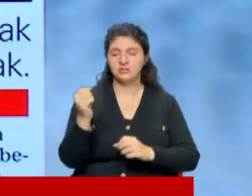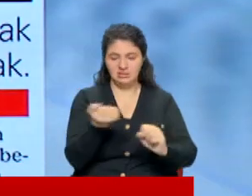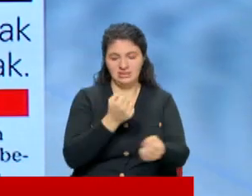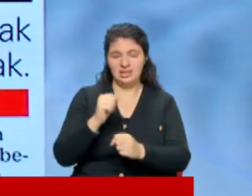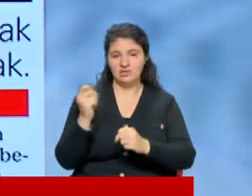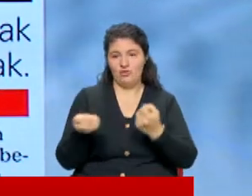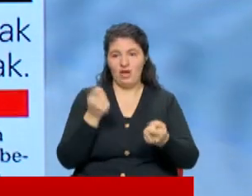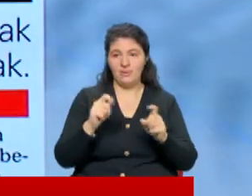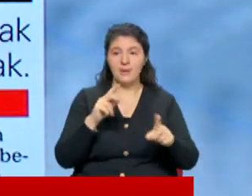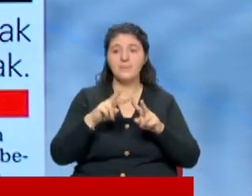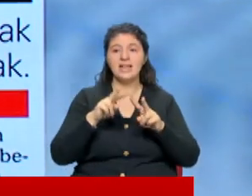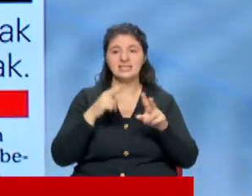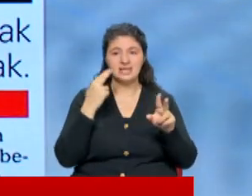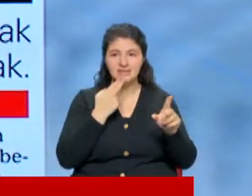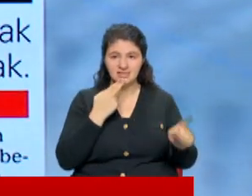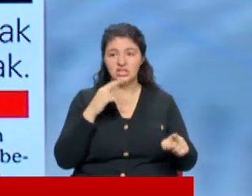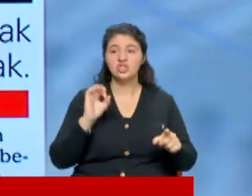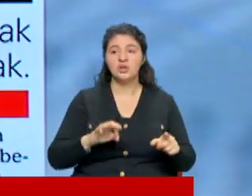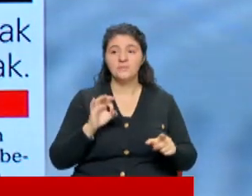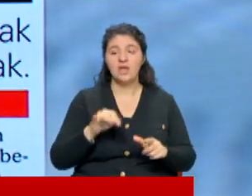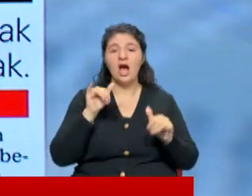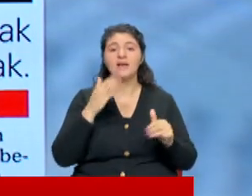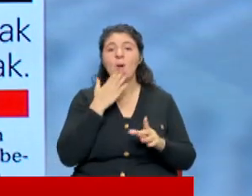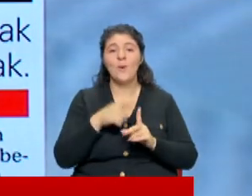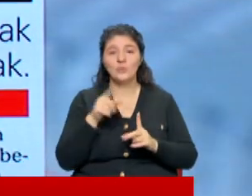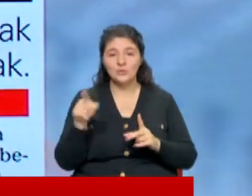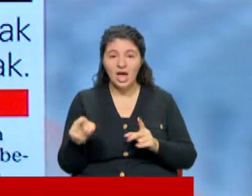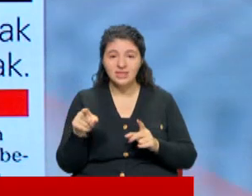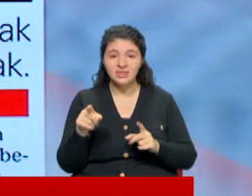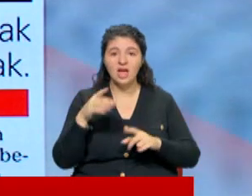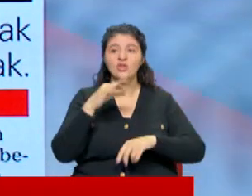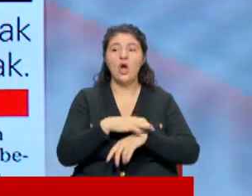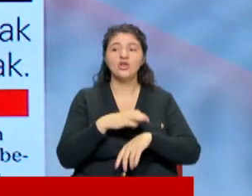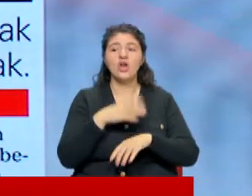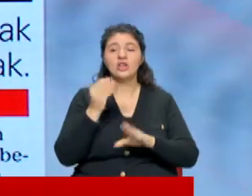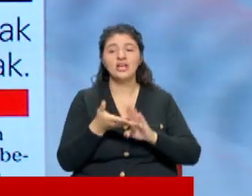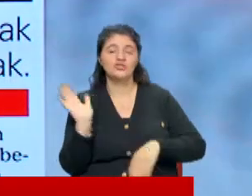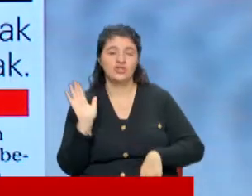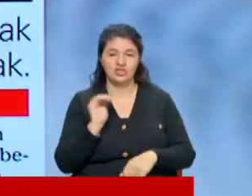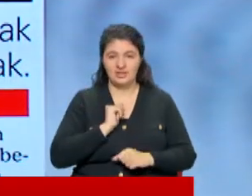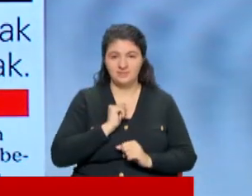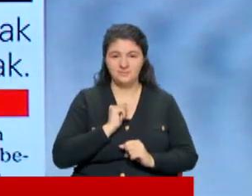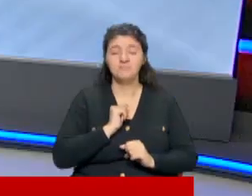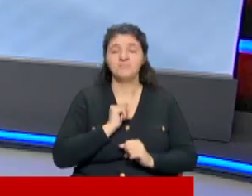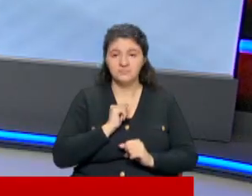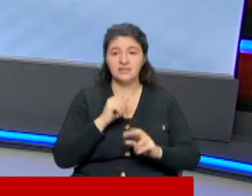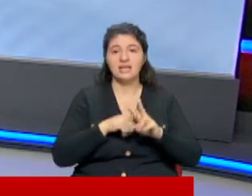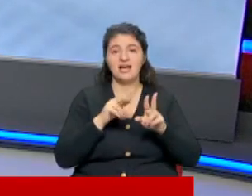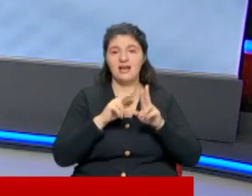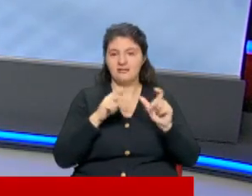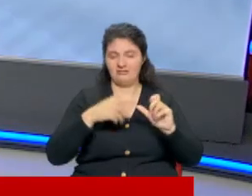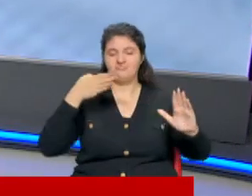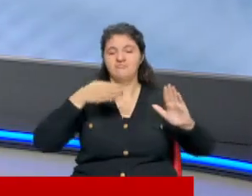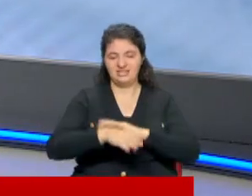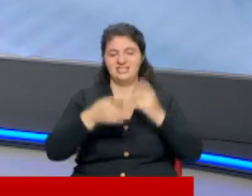çalışan Melisa Metin şimdi aynı okuldan Doktor olarak çıkacak yks'ye